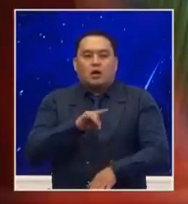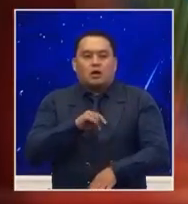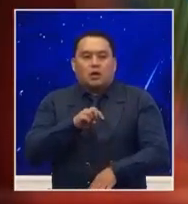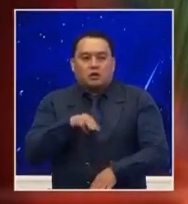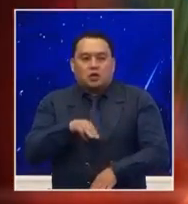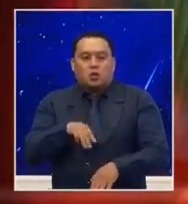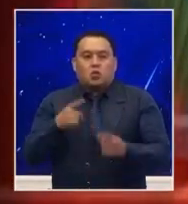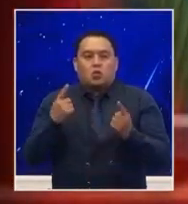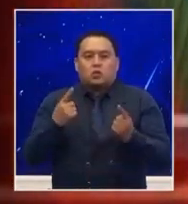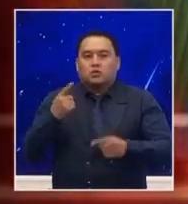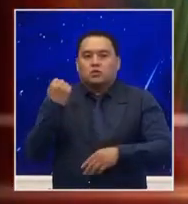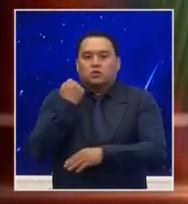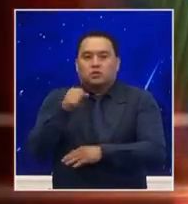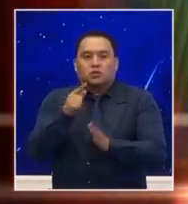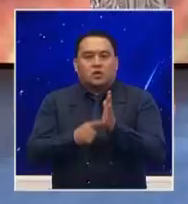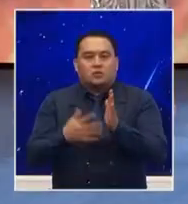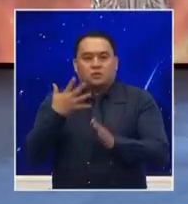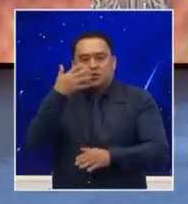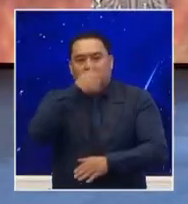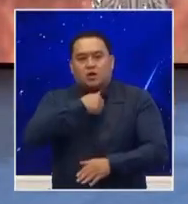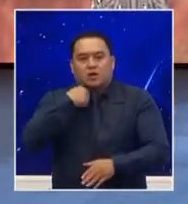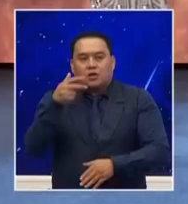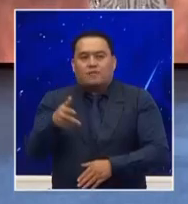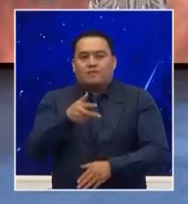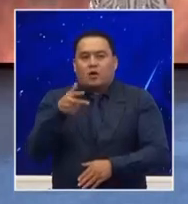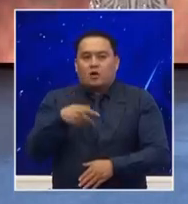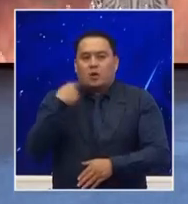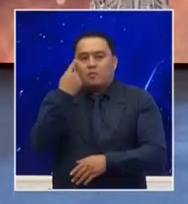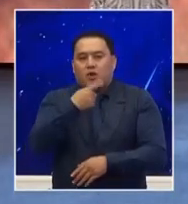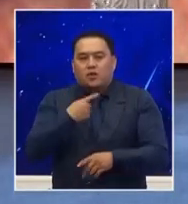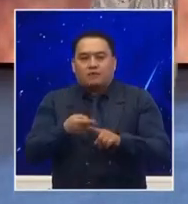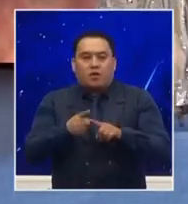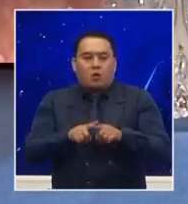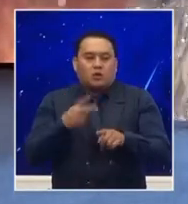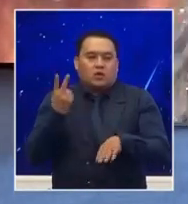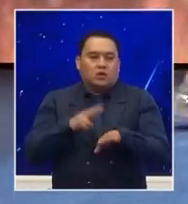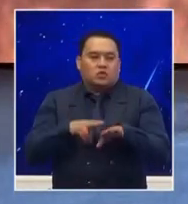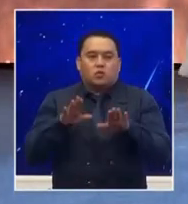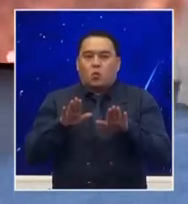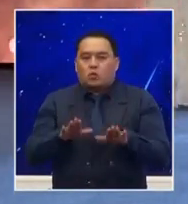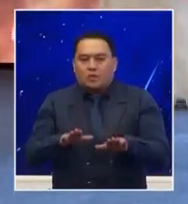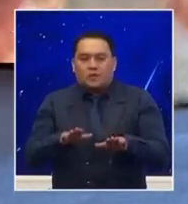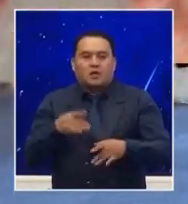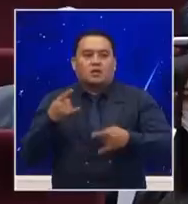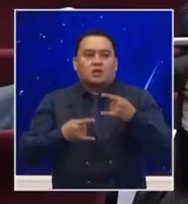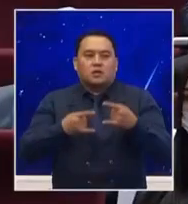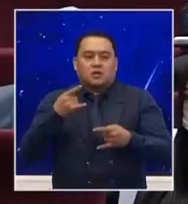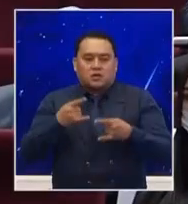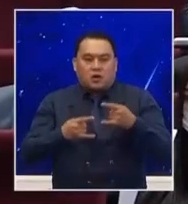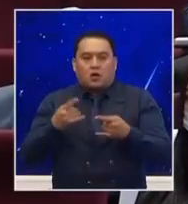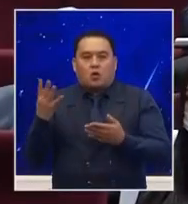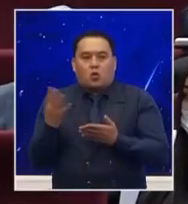Қазтұрғанов ұлы жеңістің 75 жылдығына орай түсірген бейне материалымен екінші орынды иеленді. Жалпы телеарна ұжымы